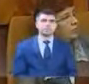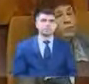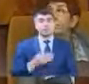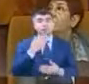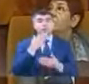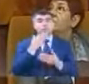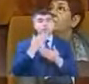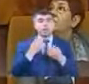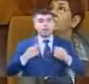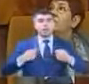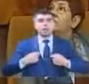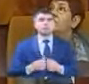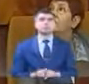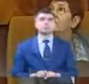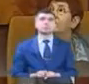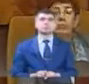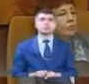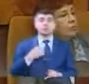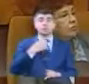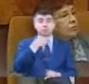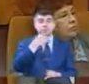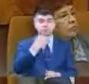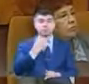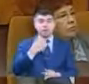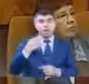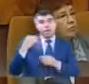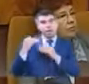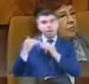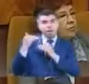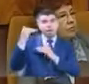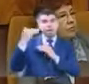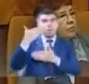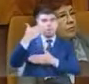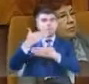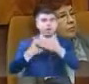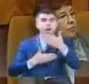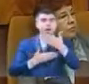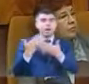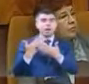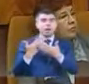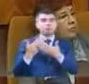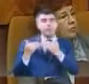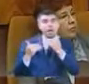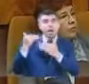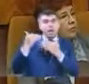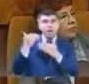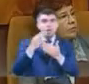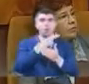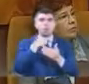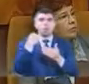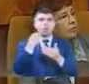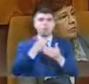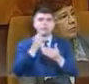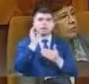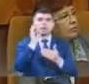شكرا سيدي اظن ما يتعلق بغلاء فاتورات الكهرباء هو من مسؤوليه الحكومه والاحتجاج الذي